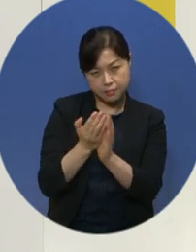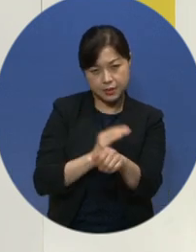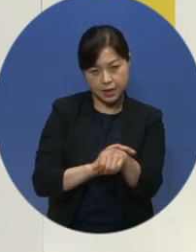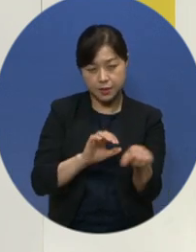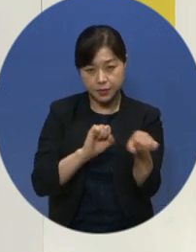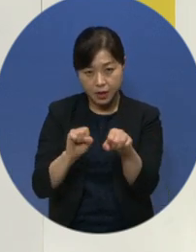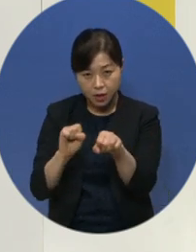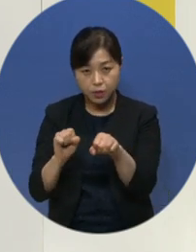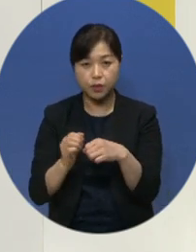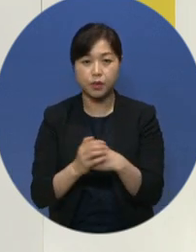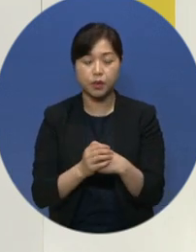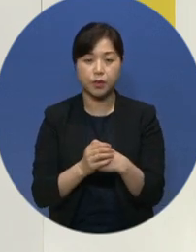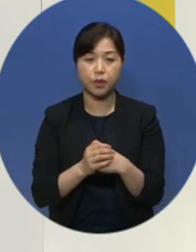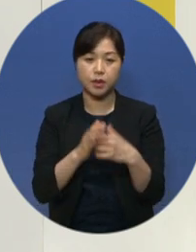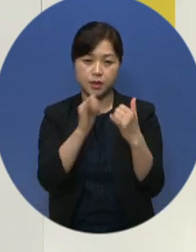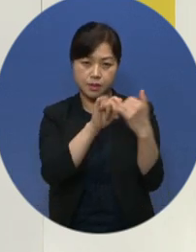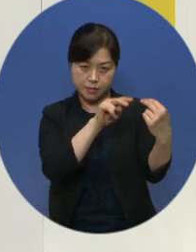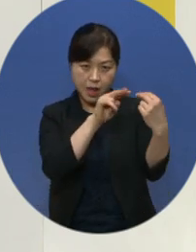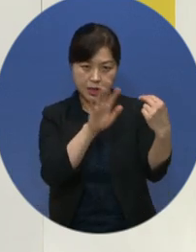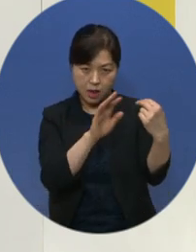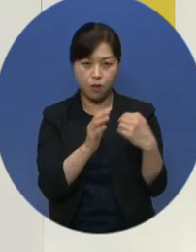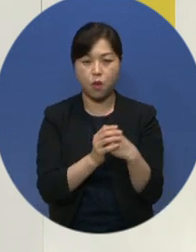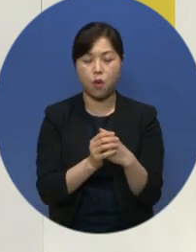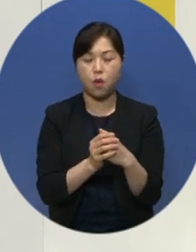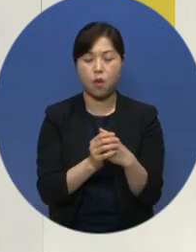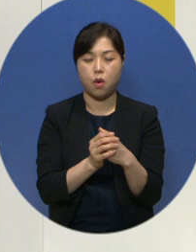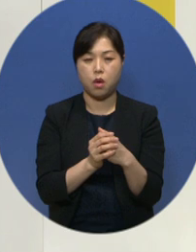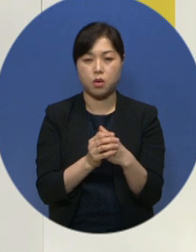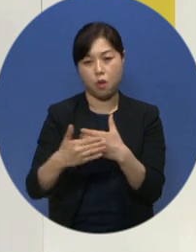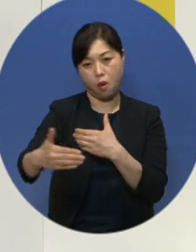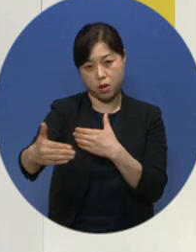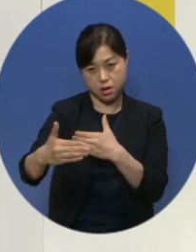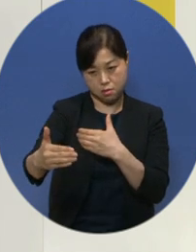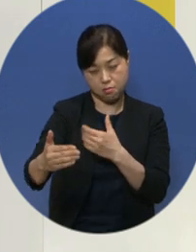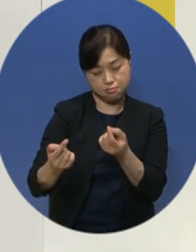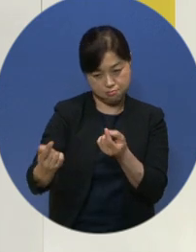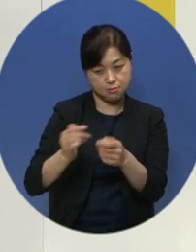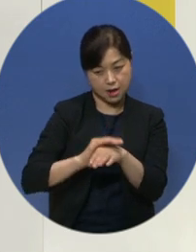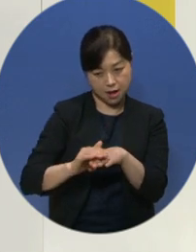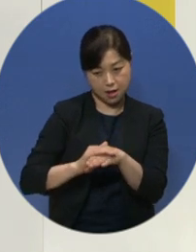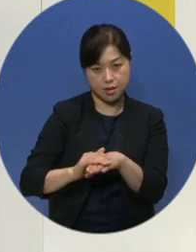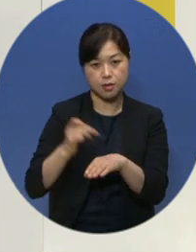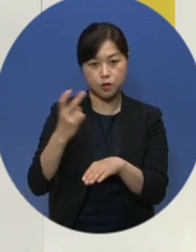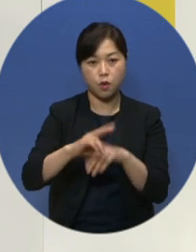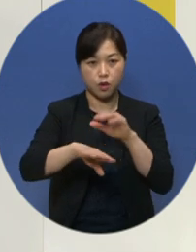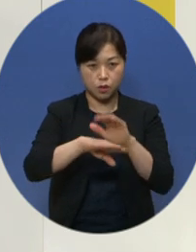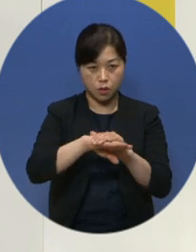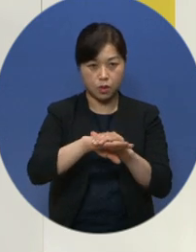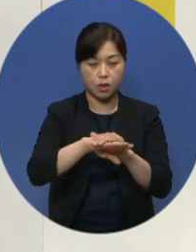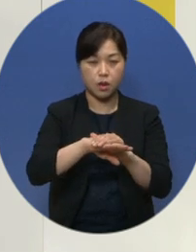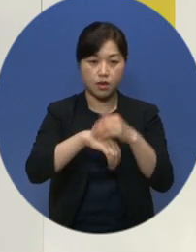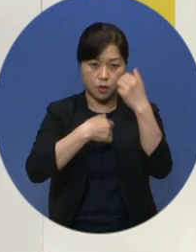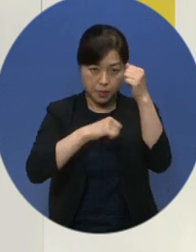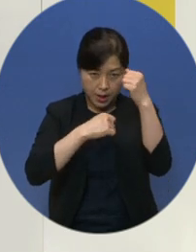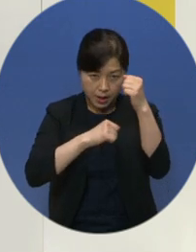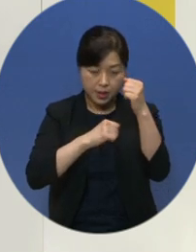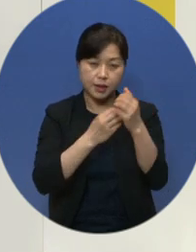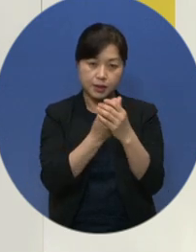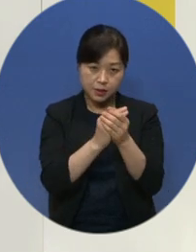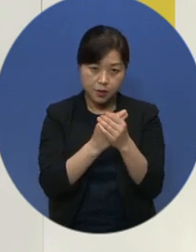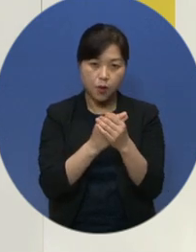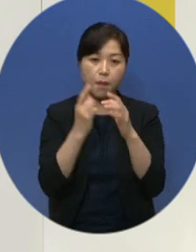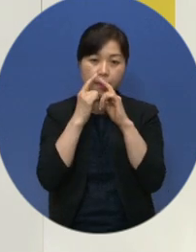급이 대면을 한다든지 거리 두기를 한다든지 그 다음에 손발 씻기 마스크 이런 것만